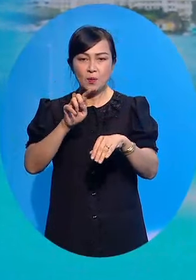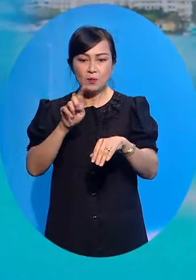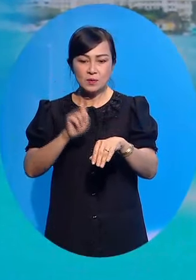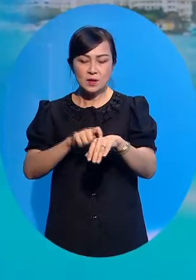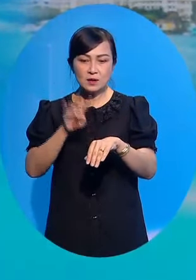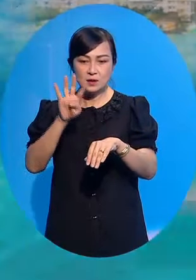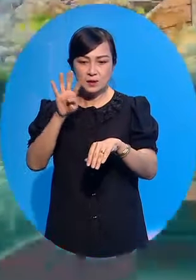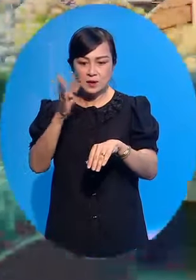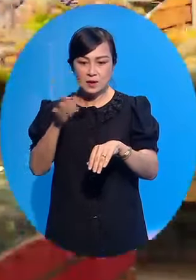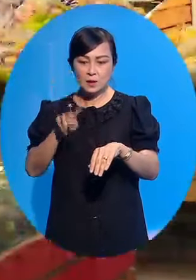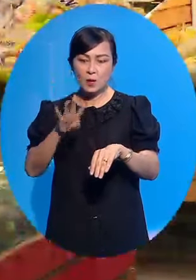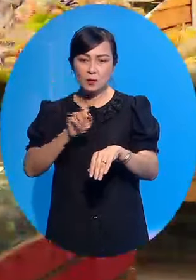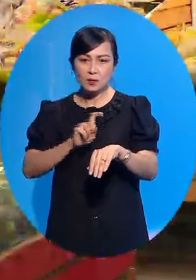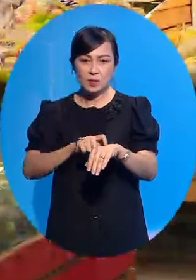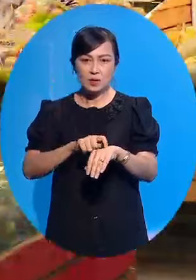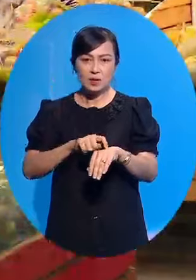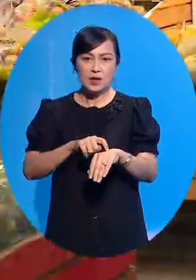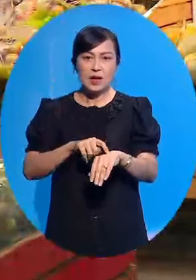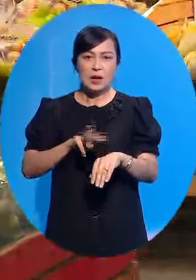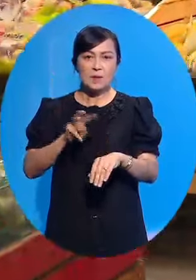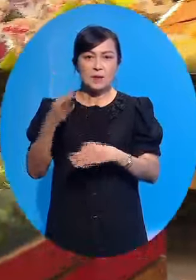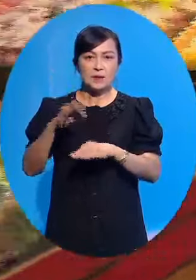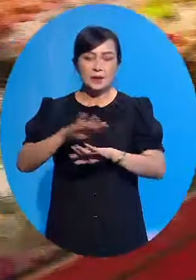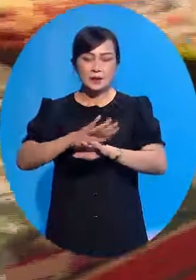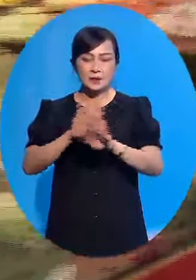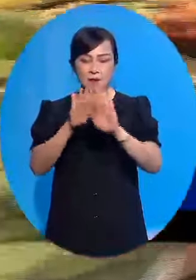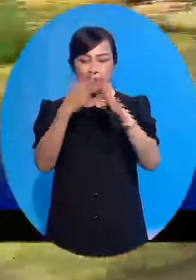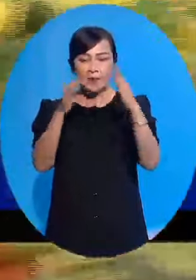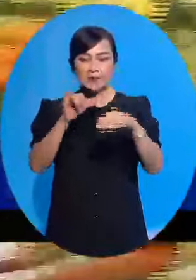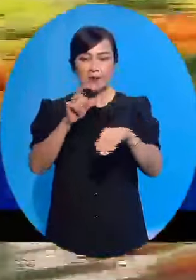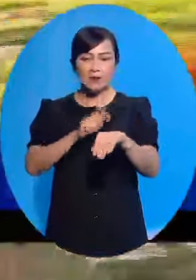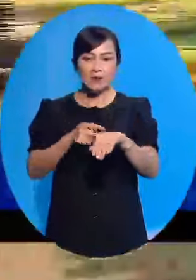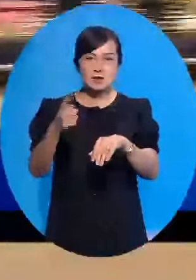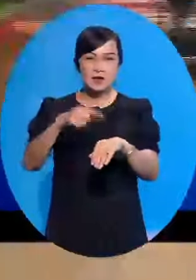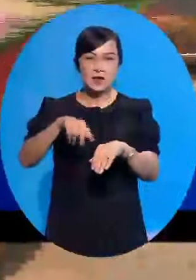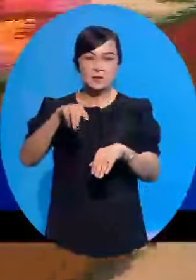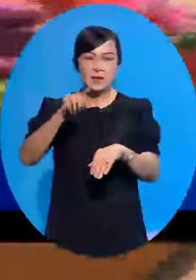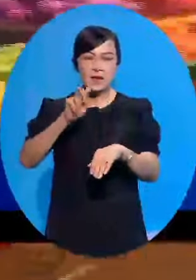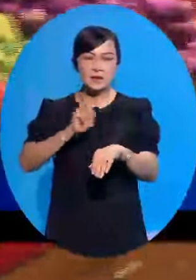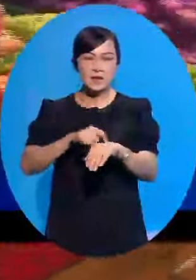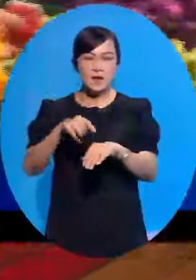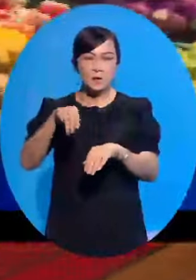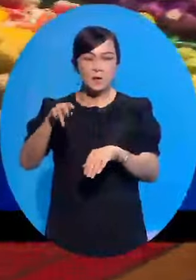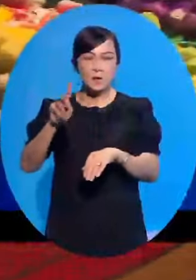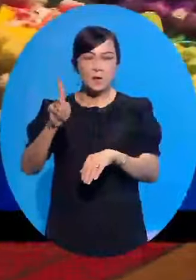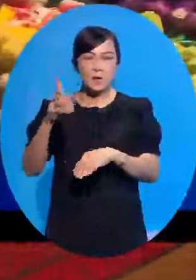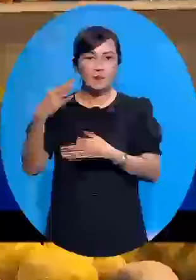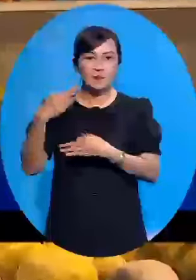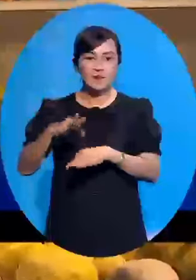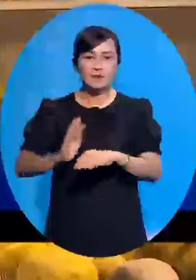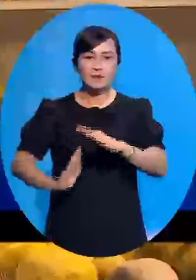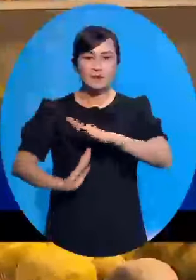Tại các siêu thị Sài Gòn Co-op, ngày 30 Tết mở cửa từ 6 giờ đến 12 giờ, mùng 1 Tết, hệ thống của Sài Gòn Co-op tạm dừng phục vụ. Từ mùng